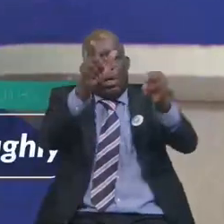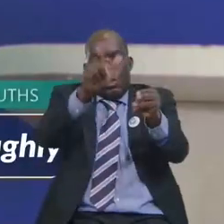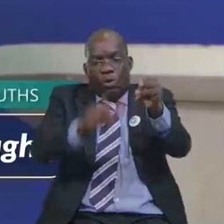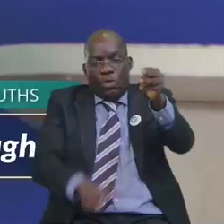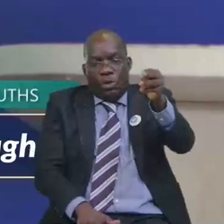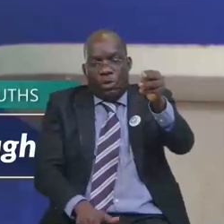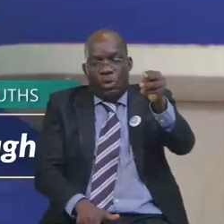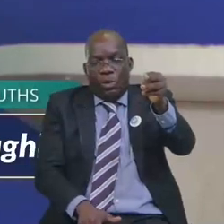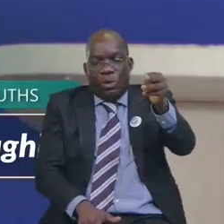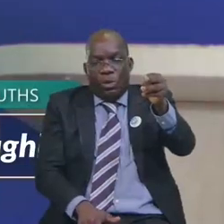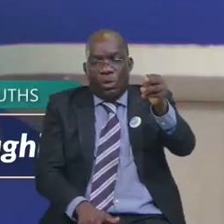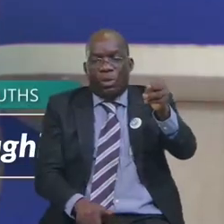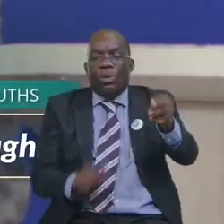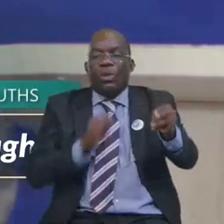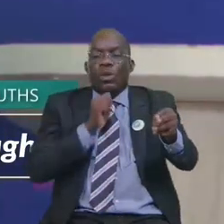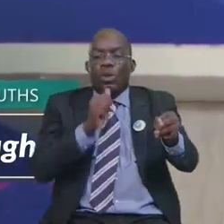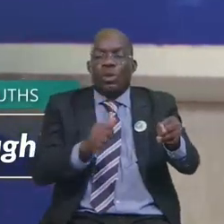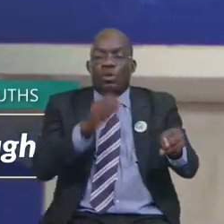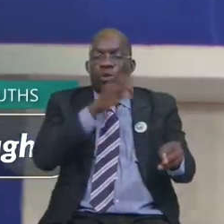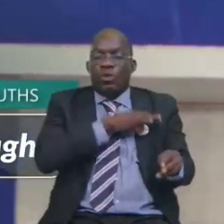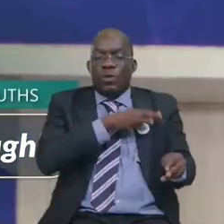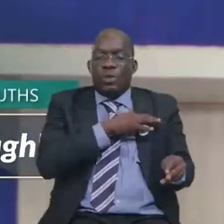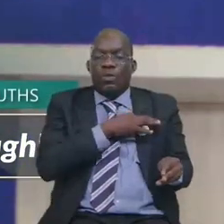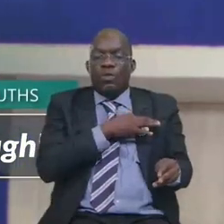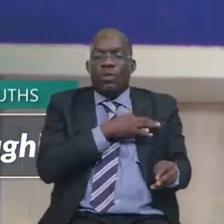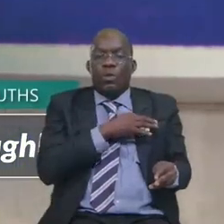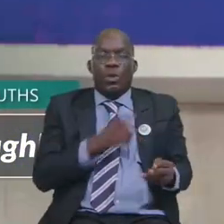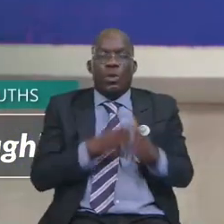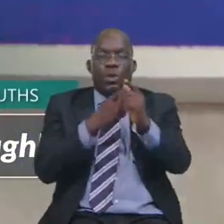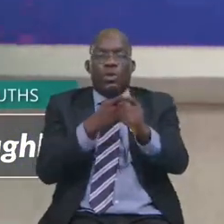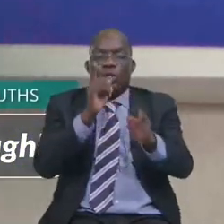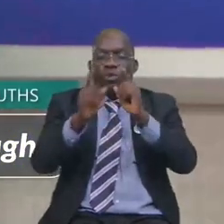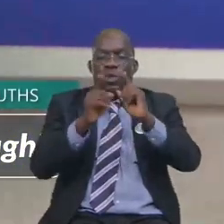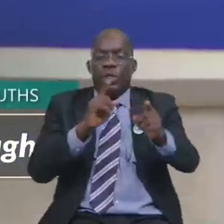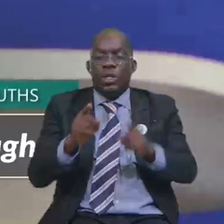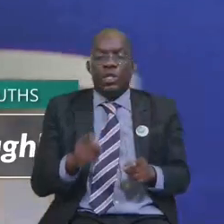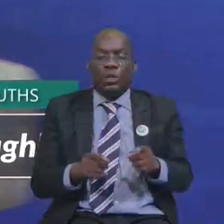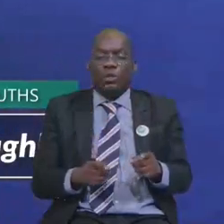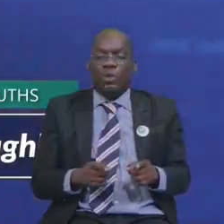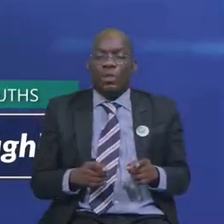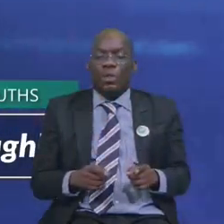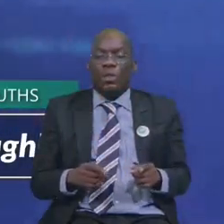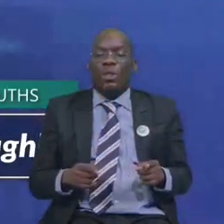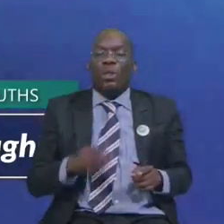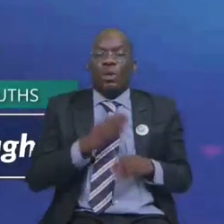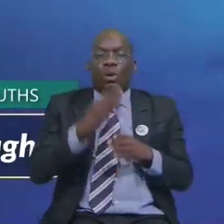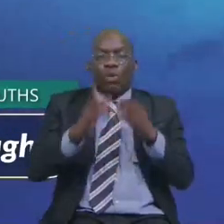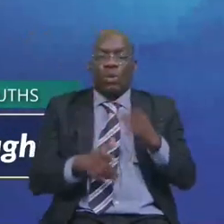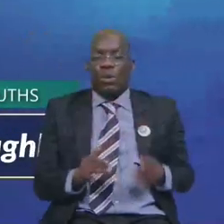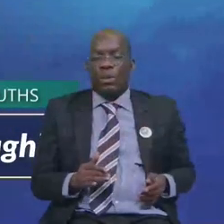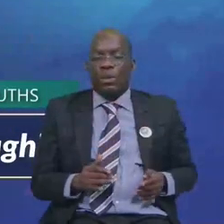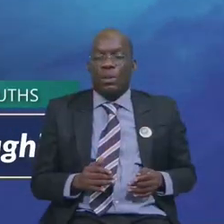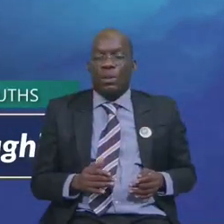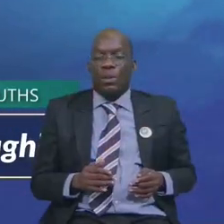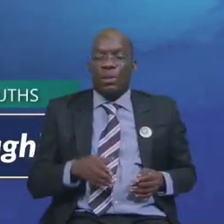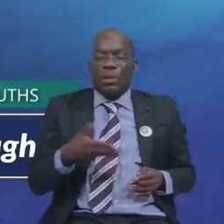au minimum les paroles impropres minimise au Mexique au minimum les paroles impropres il